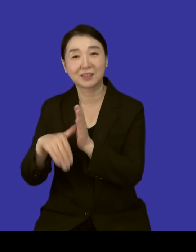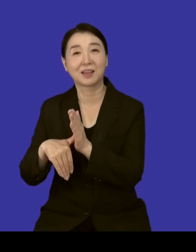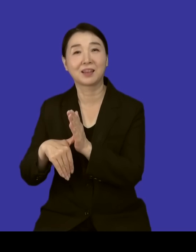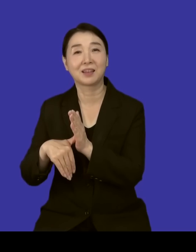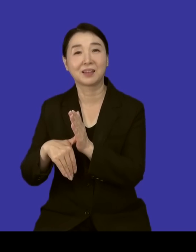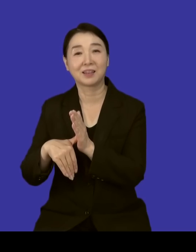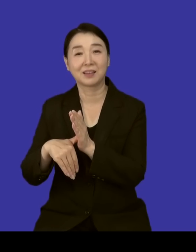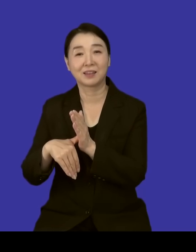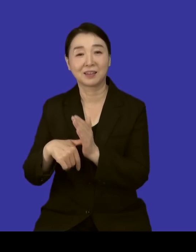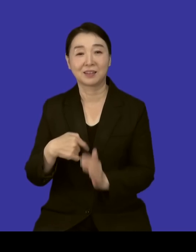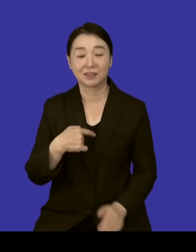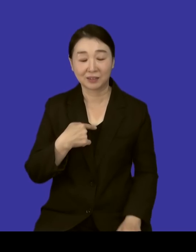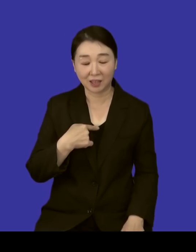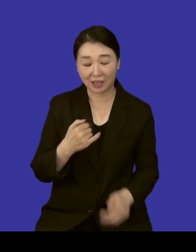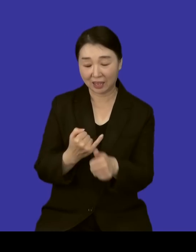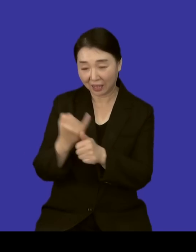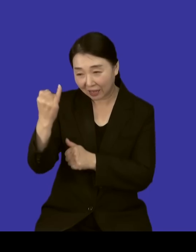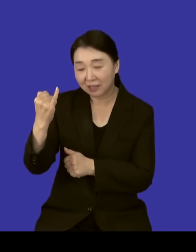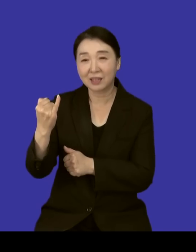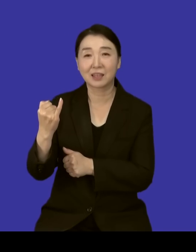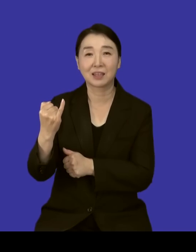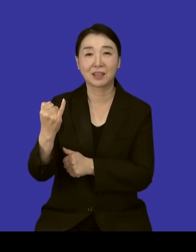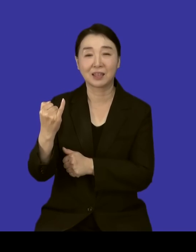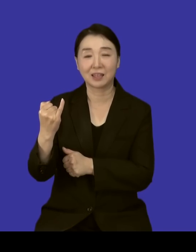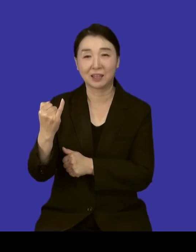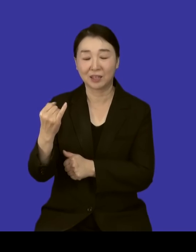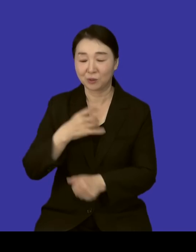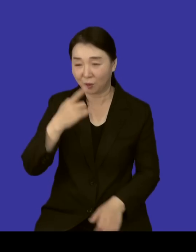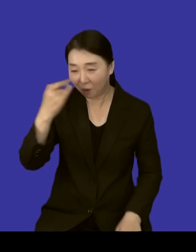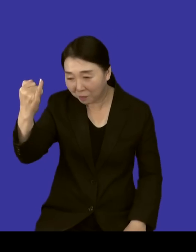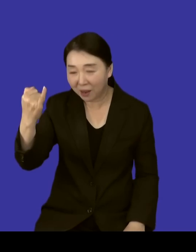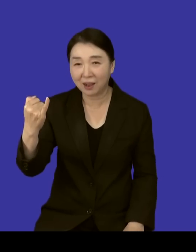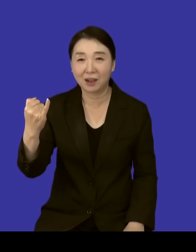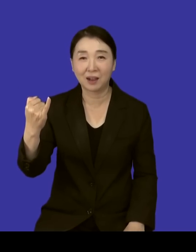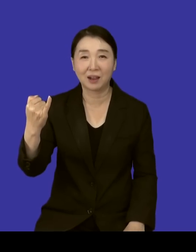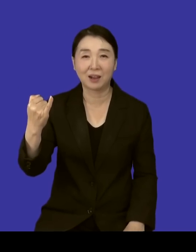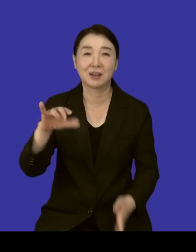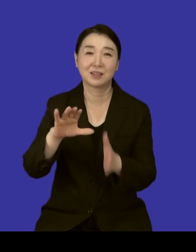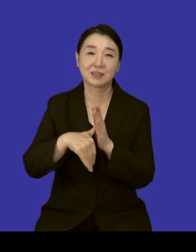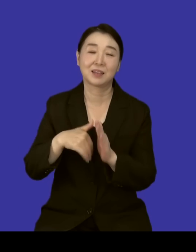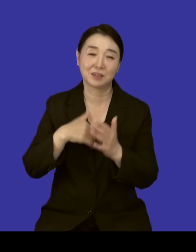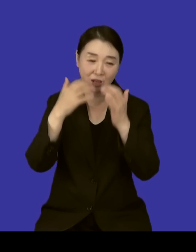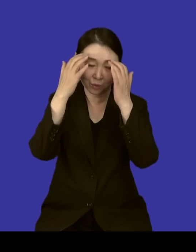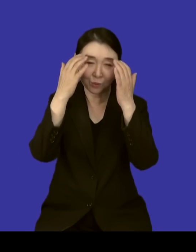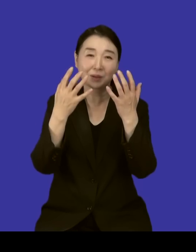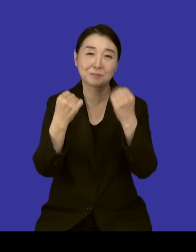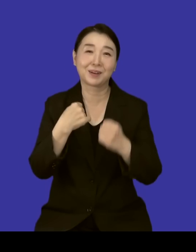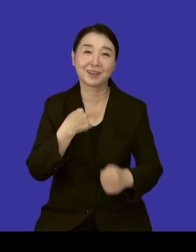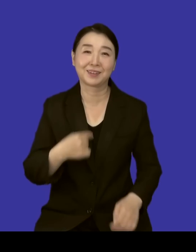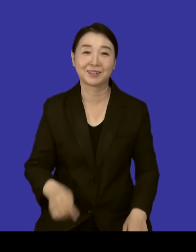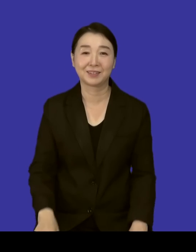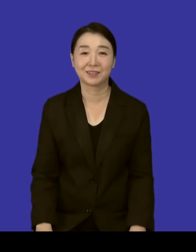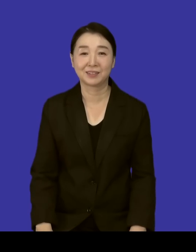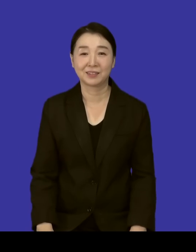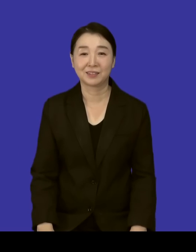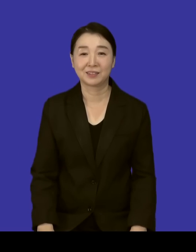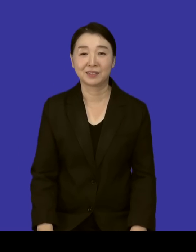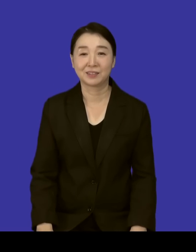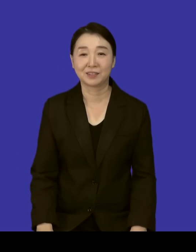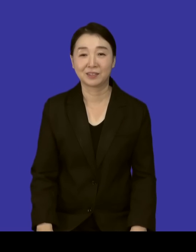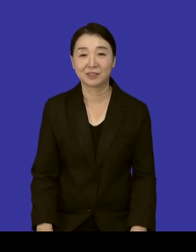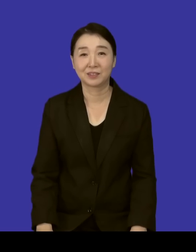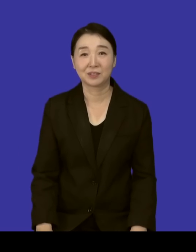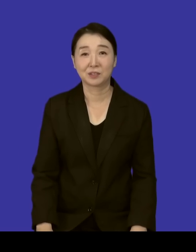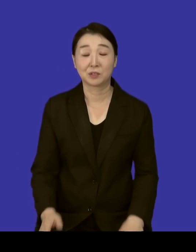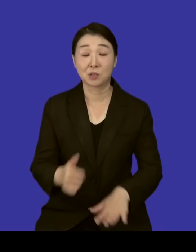이제 뭐 아내의 때 예. 엄마의 때 그냥 골고루 고난을 예. 겪어서 그게 결국은 이제 약재료로